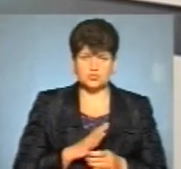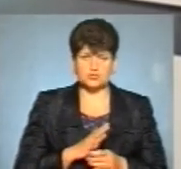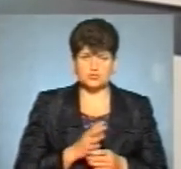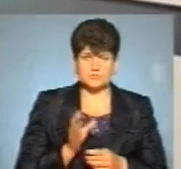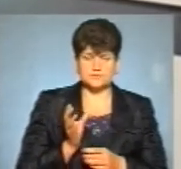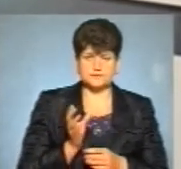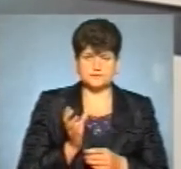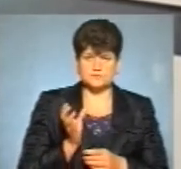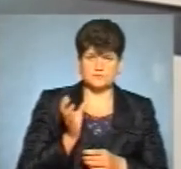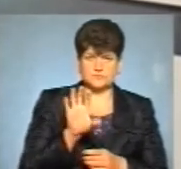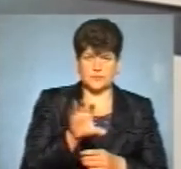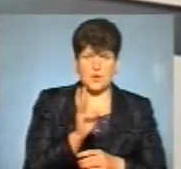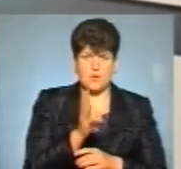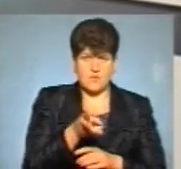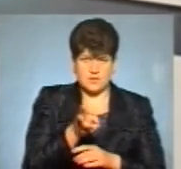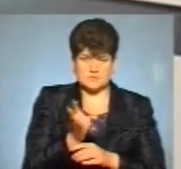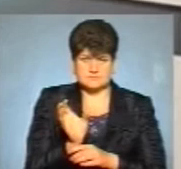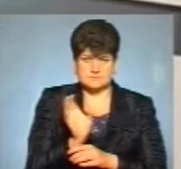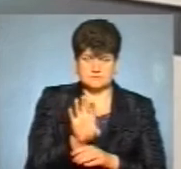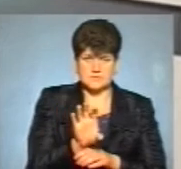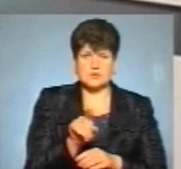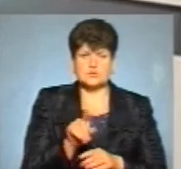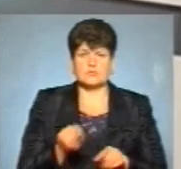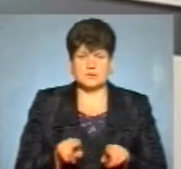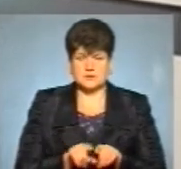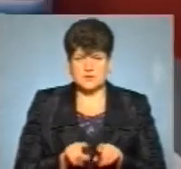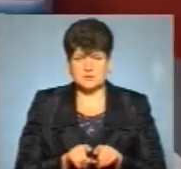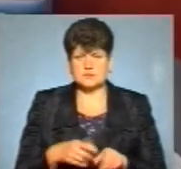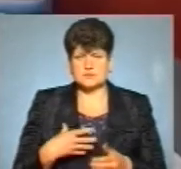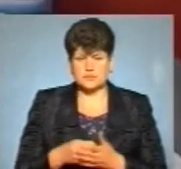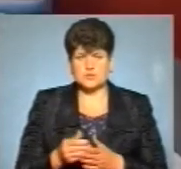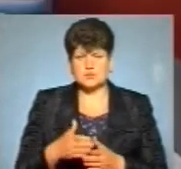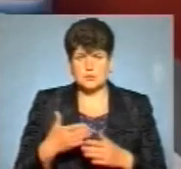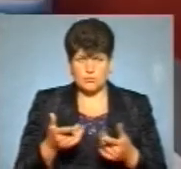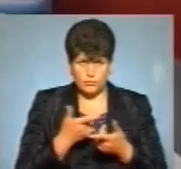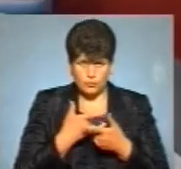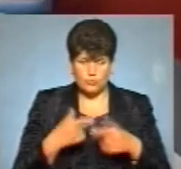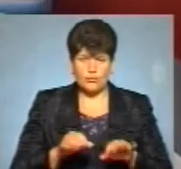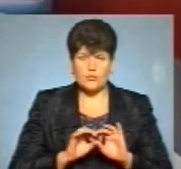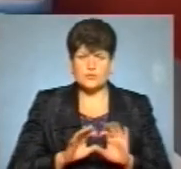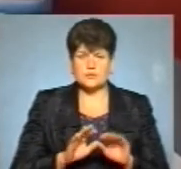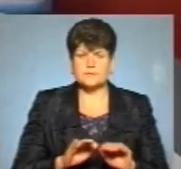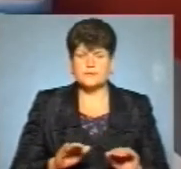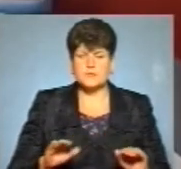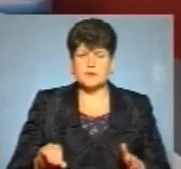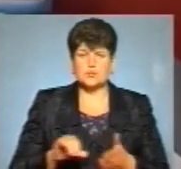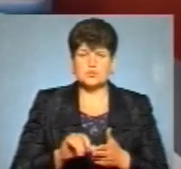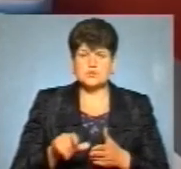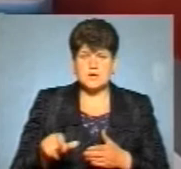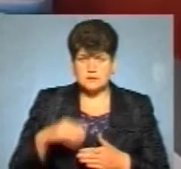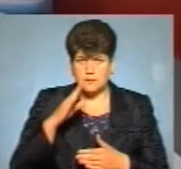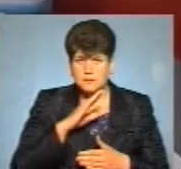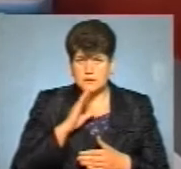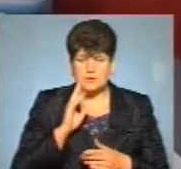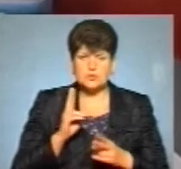оприлюднено відеоролик про те, що ми також десь своєї сторони повідомляли абітурієнтів, учасників, їхніх батьків, хто